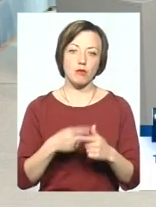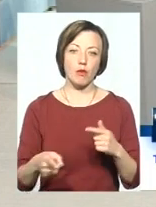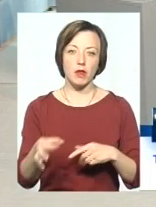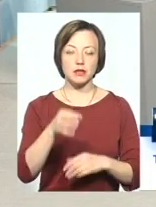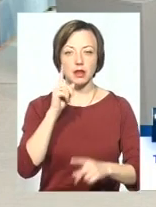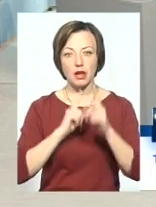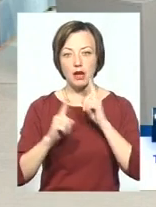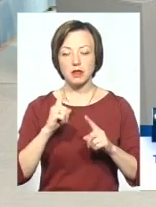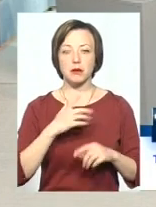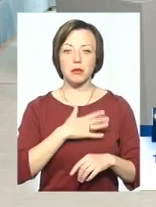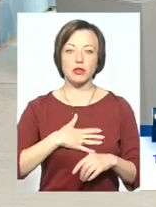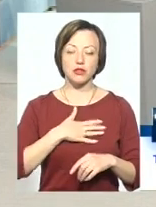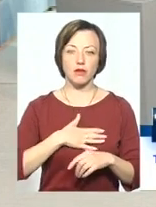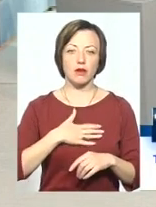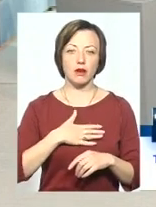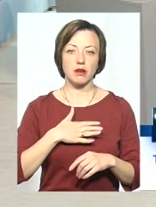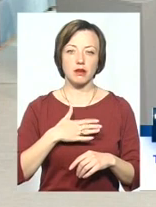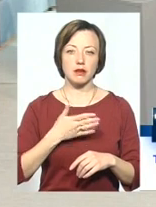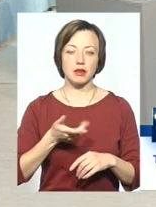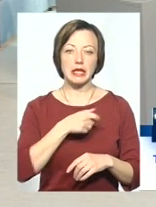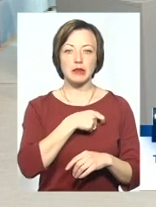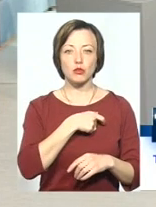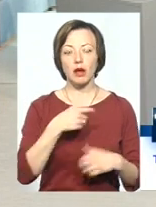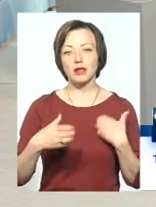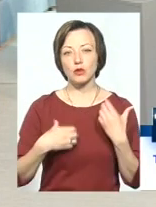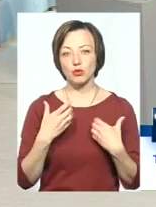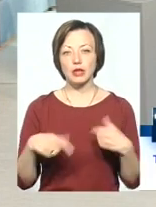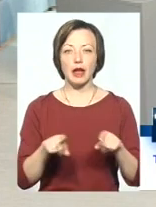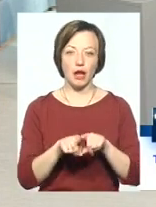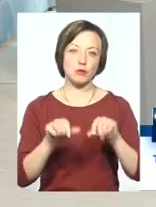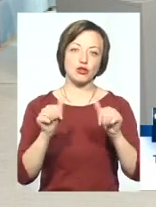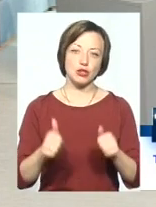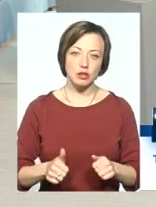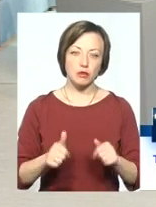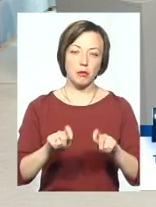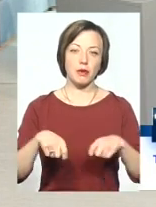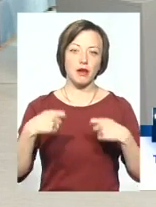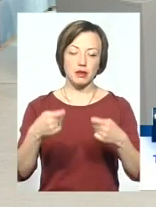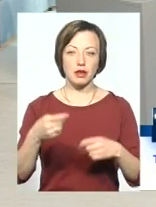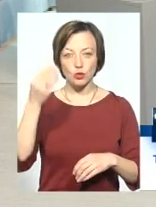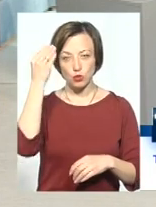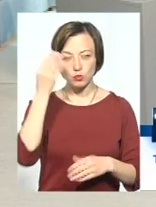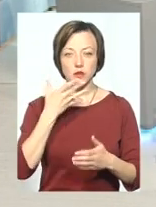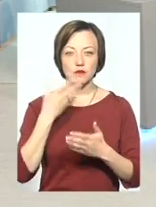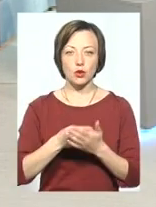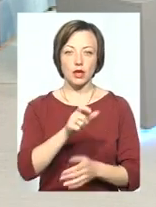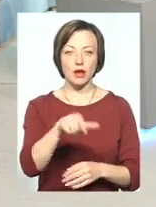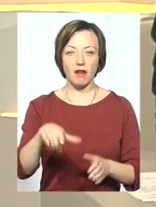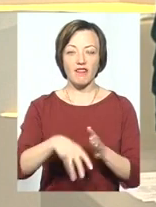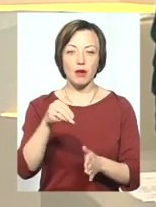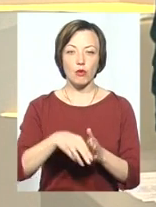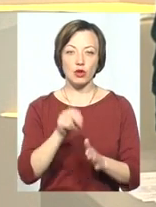обласна рада переживає, депутати турбуються таким чином передати думку своїх